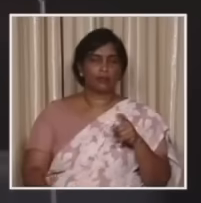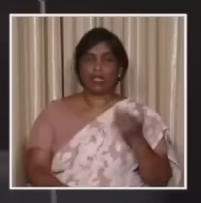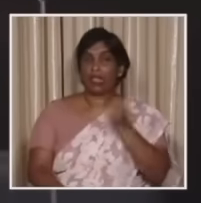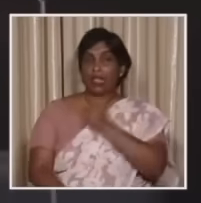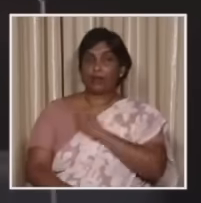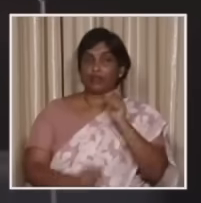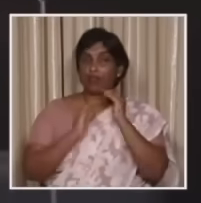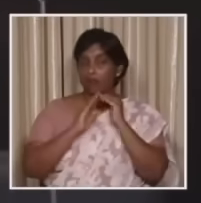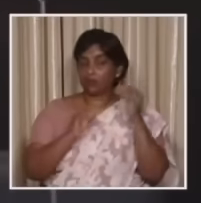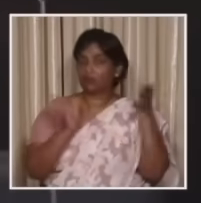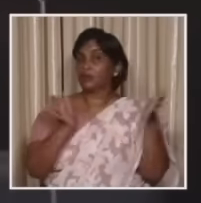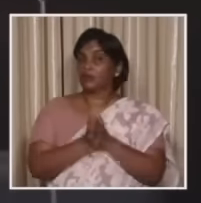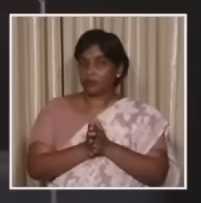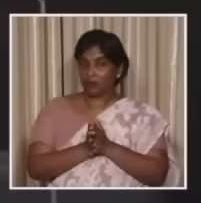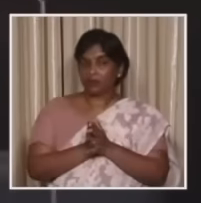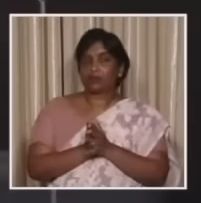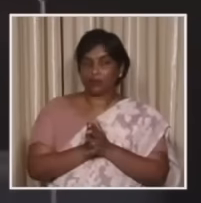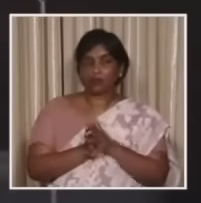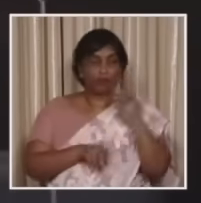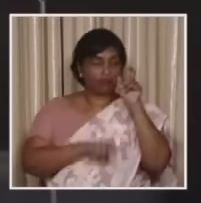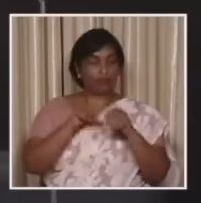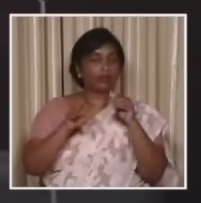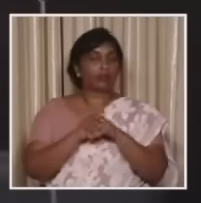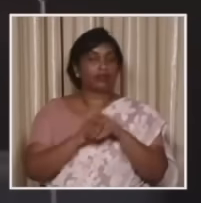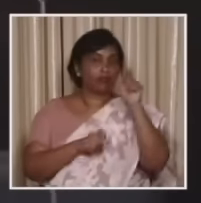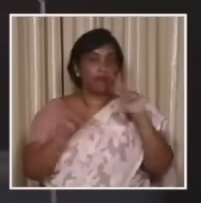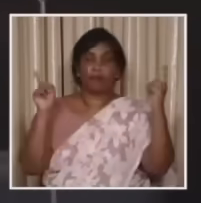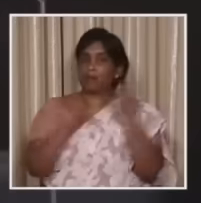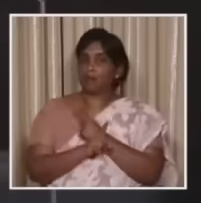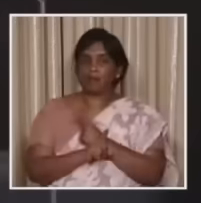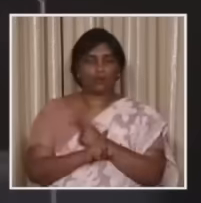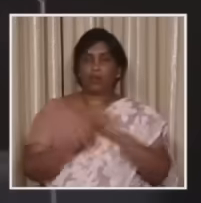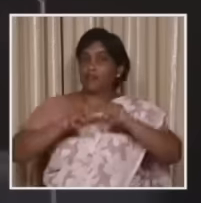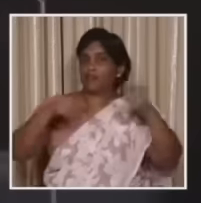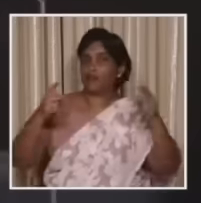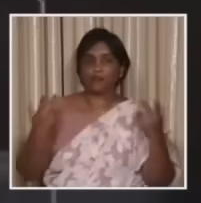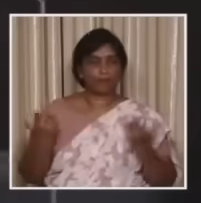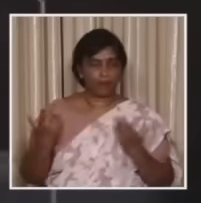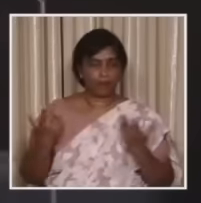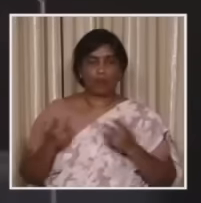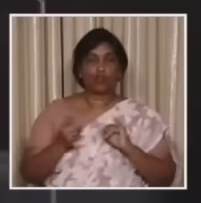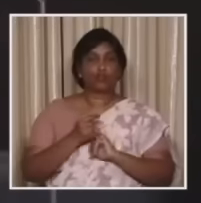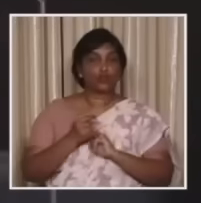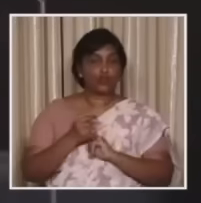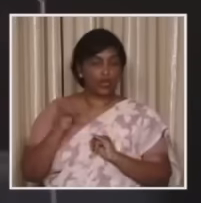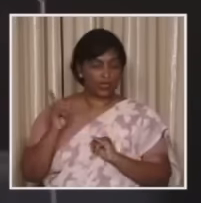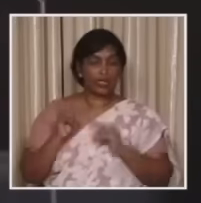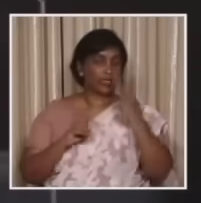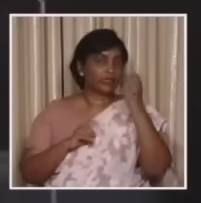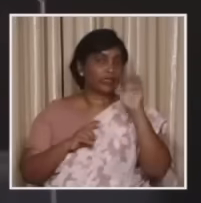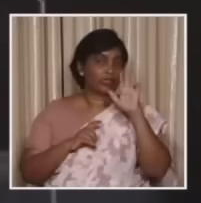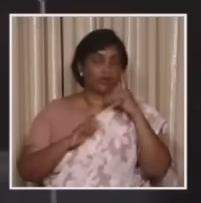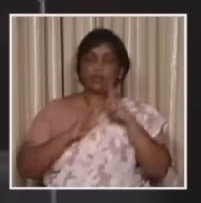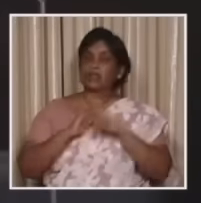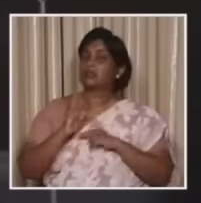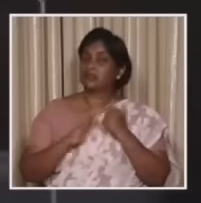තානාපති කාර්යාල වලට යාවෙලා ඉන්න ඩිෆෙන්ස් ඇටැචිස් ලැඩියට ඉන්න නිලධාරීන් මාරු කරන්න වෙන කාටවත් බෑ. සුරේෂ් සැලේ 2009